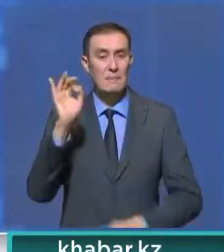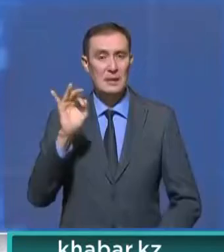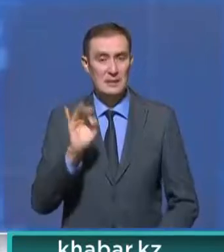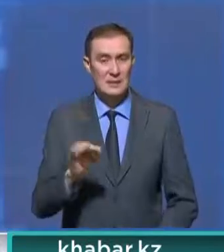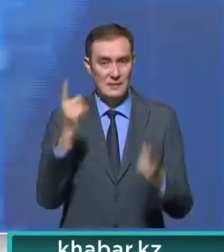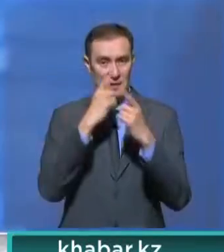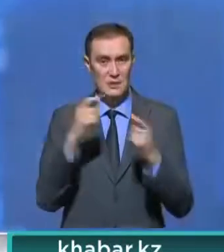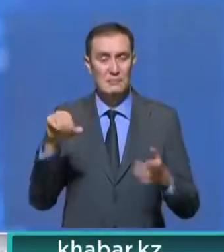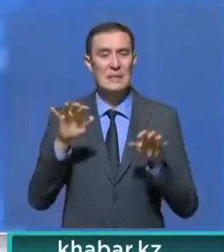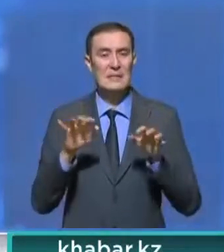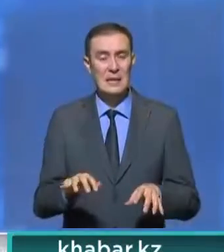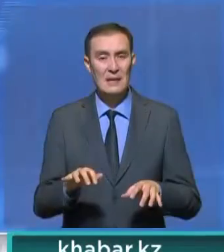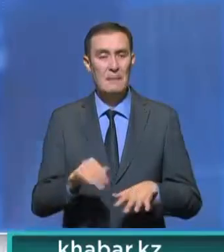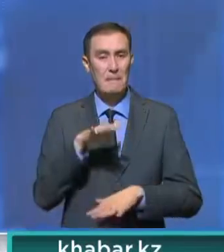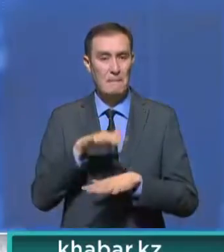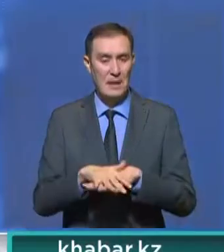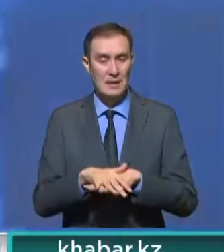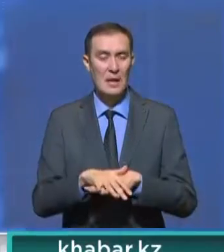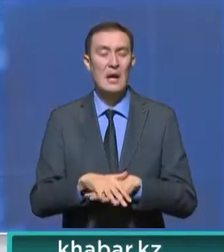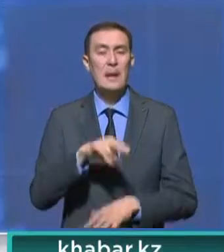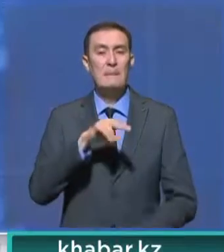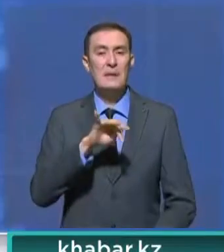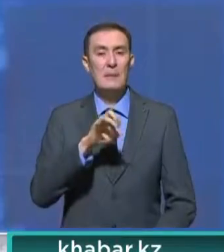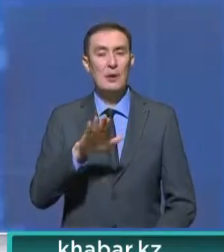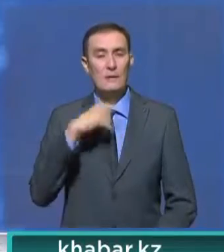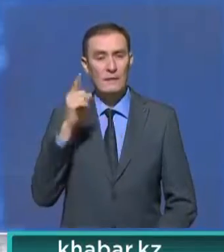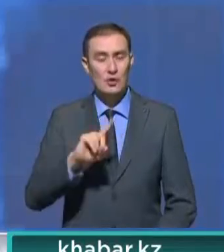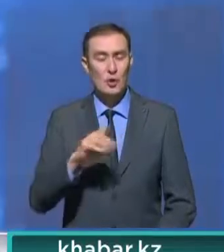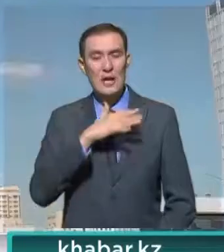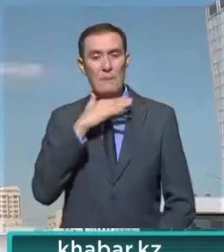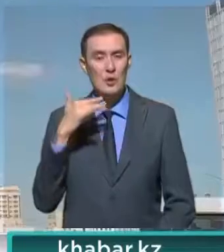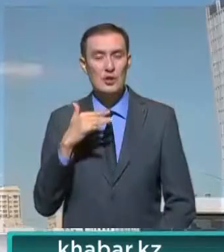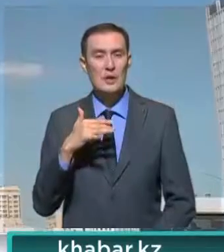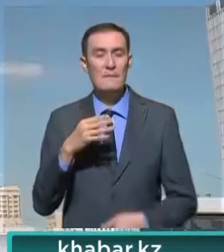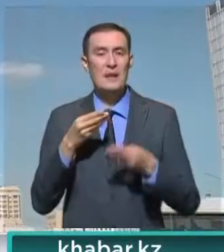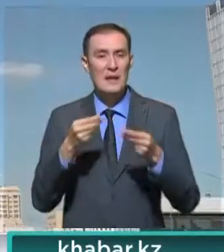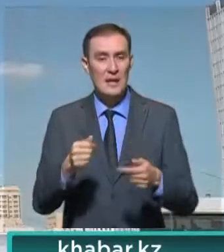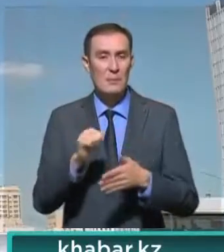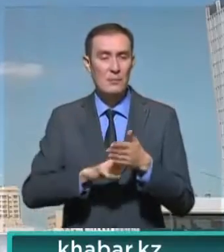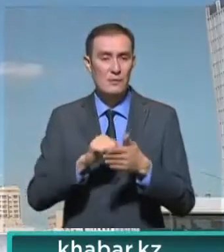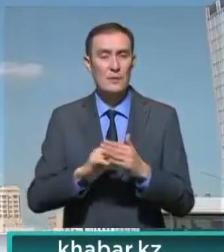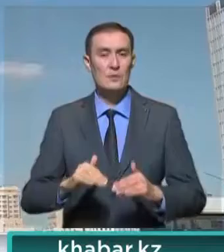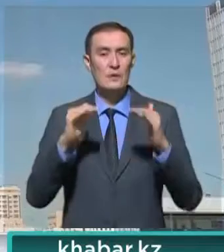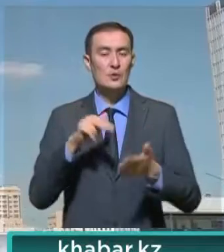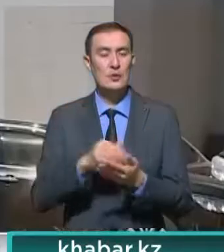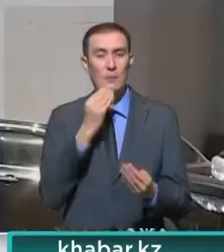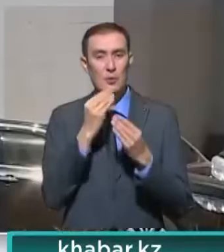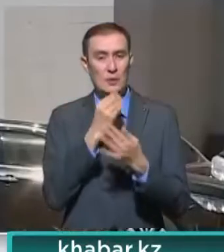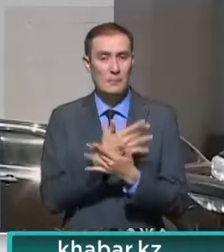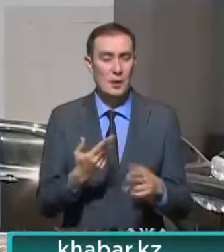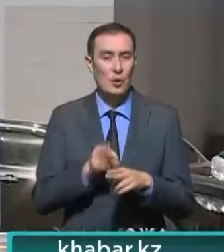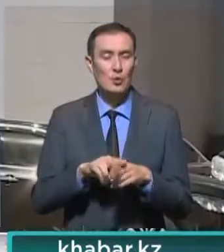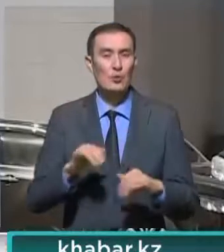17,7%, об этом сообщил председатель Нацбанка. Галымжан Пирматов отметил, что наибольшее влияние продолжает оказывать рост цен на продукты питания,